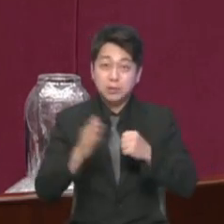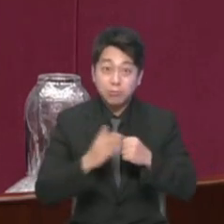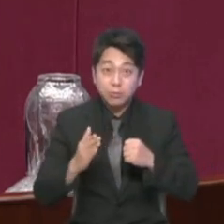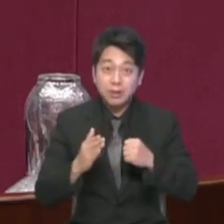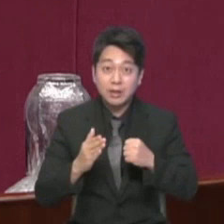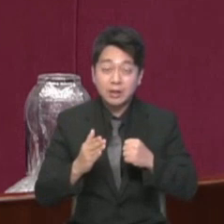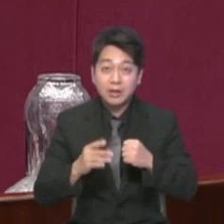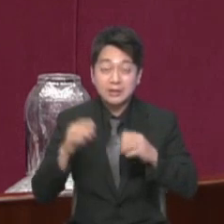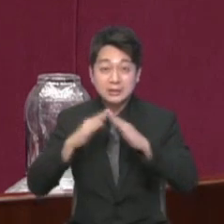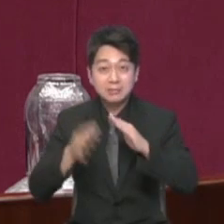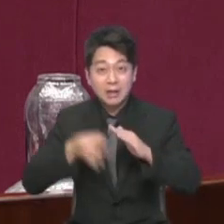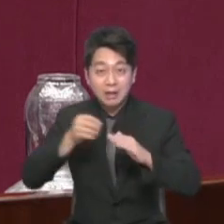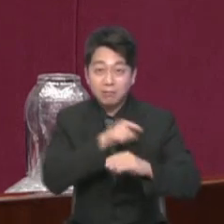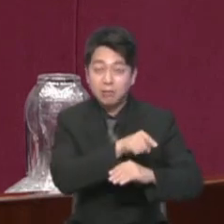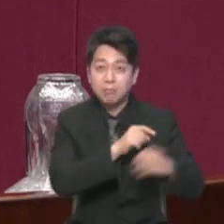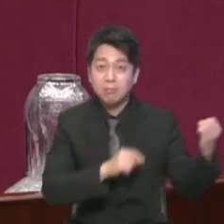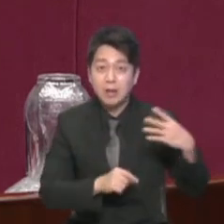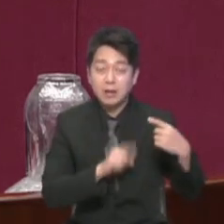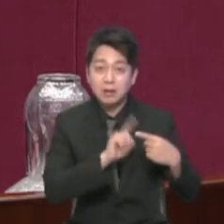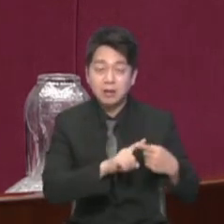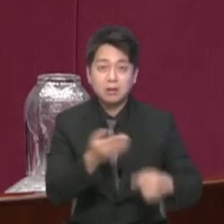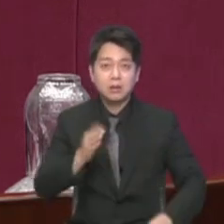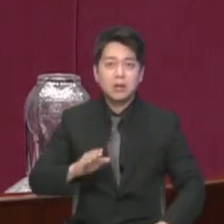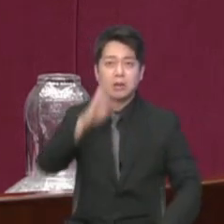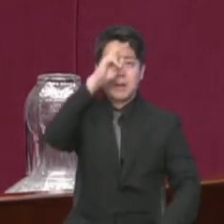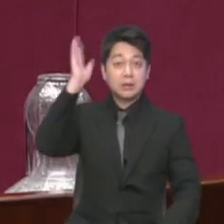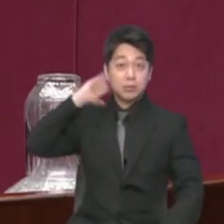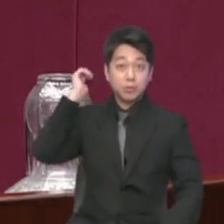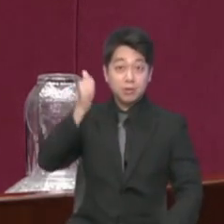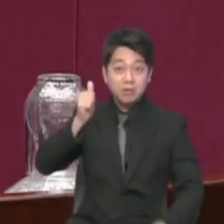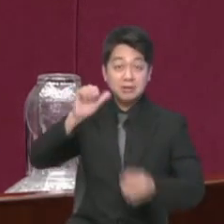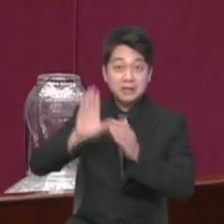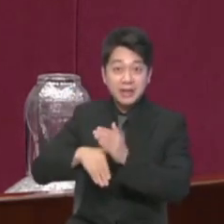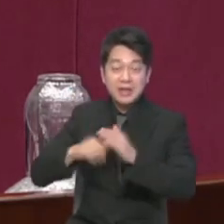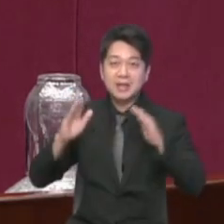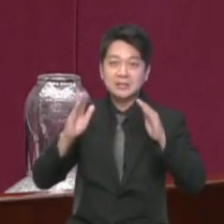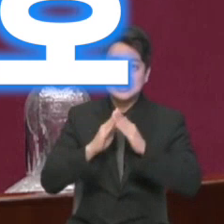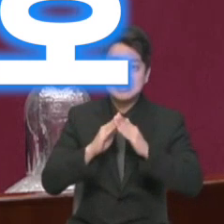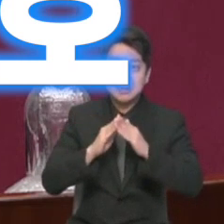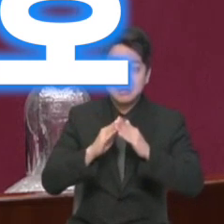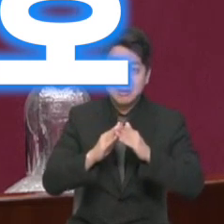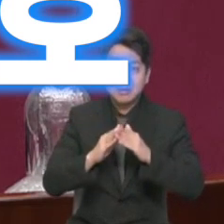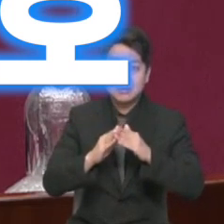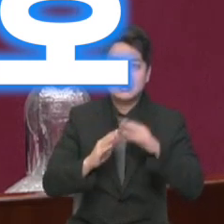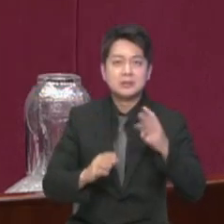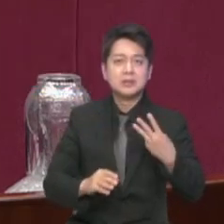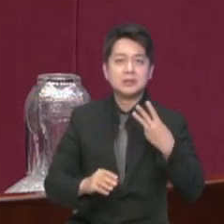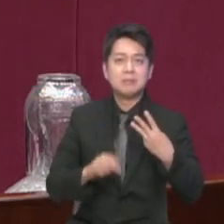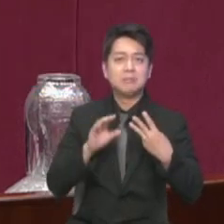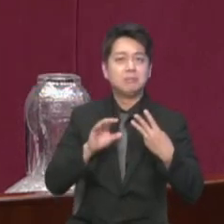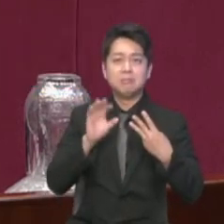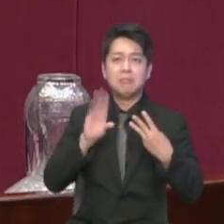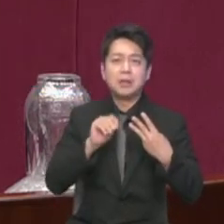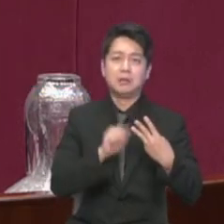연평균 신규 입주 현황을 보면은 박근혜 정부 때 3.2만 호였습니다. 문재인 정부 때는 4만 호입니다.